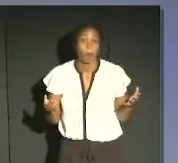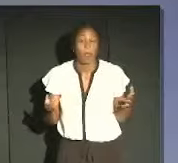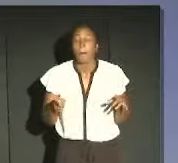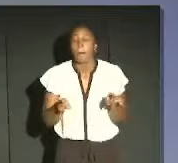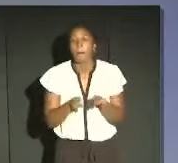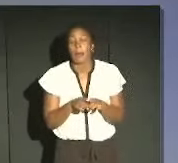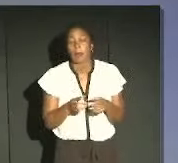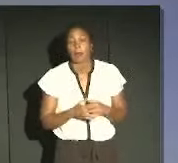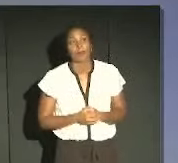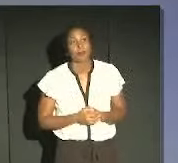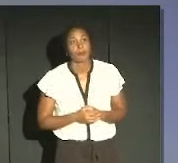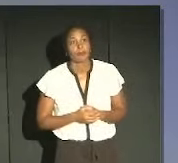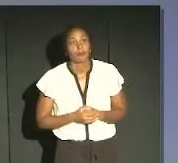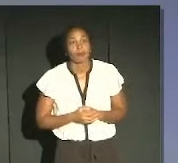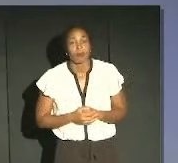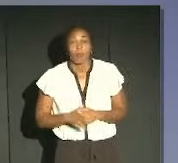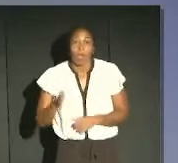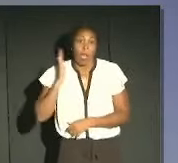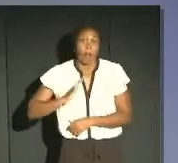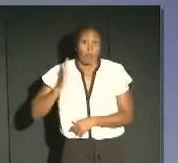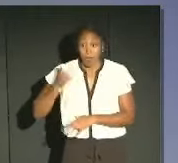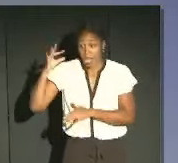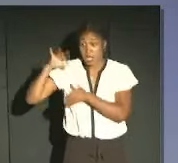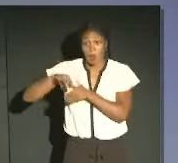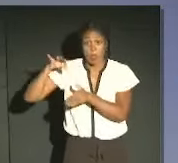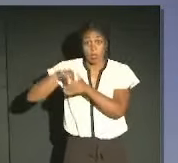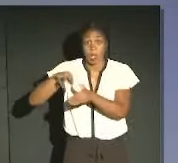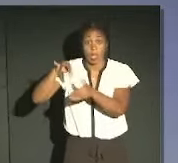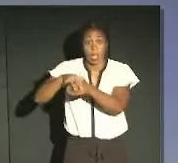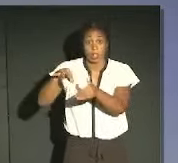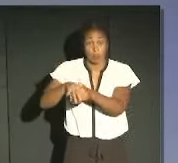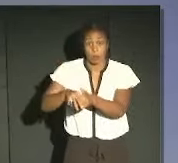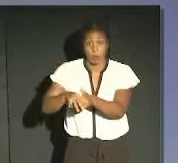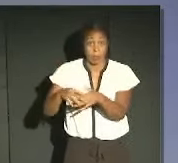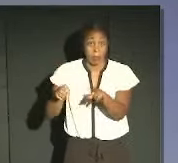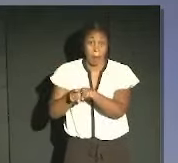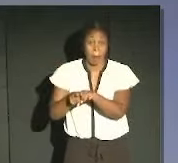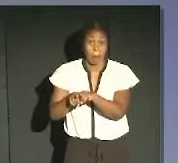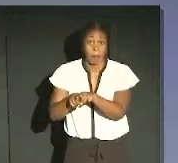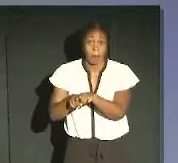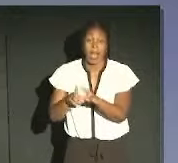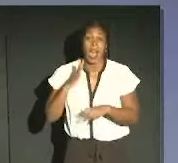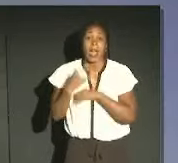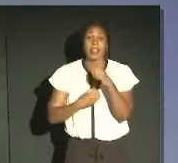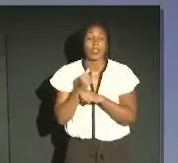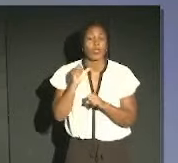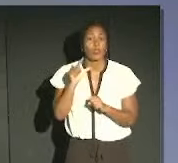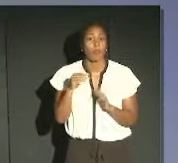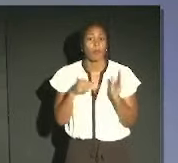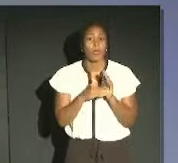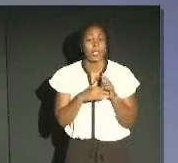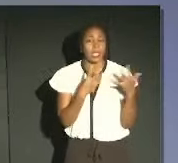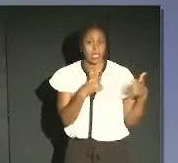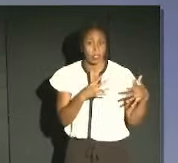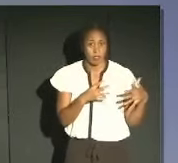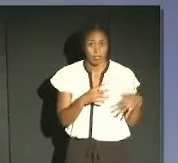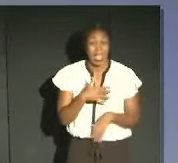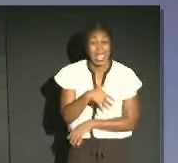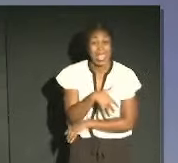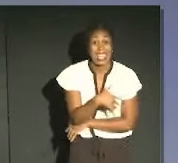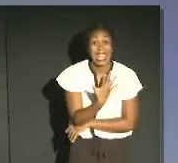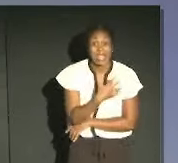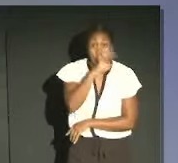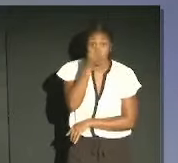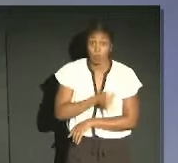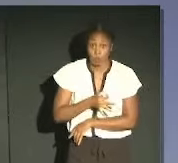ça trop é fait dans les élections précédentes en 2010 en 2019 seulement 15 %